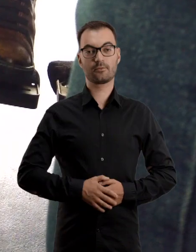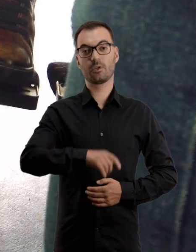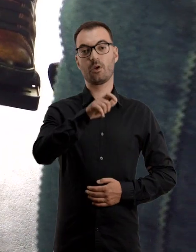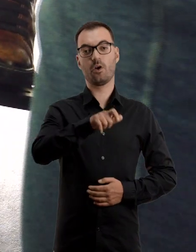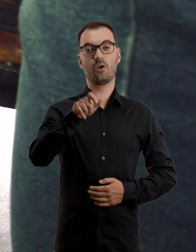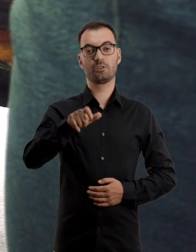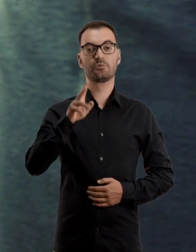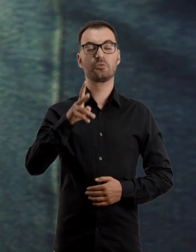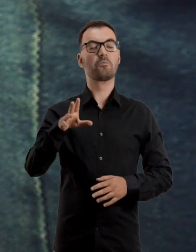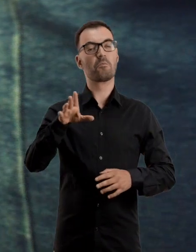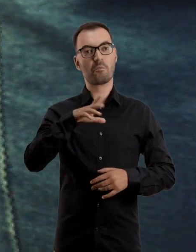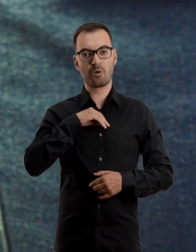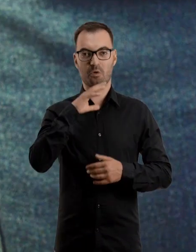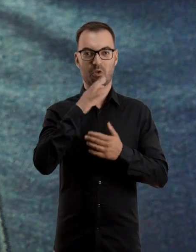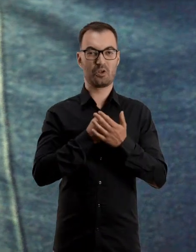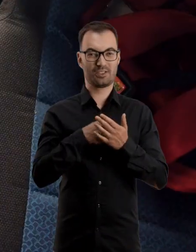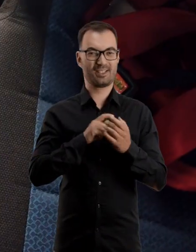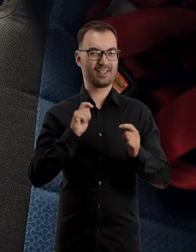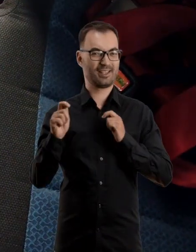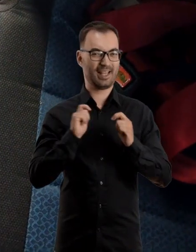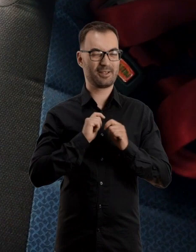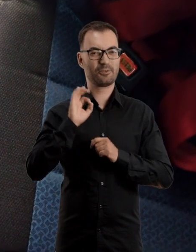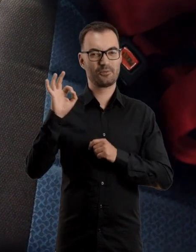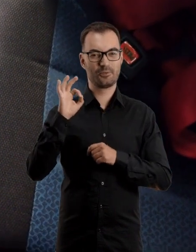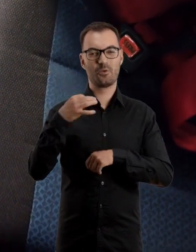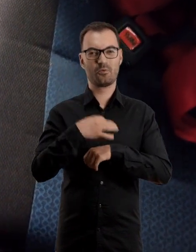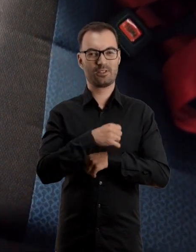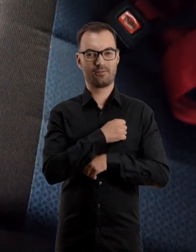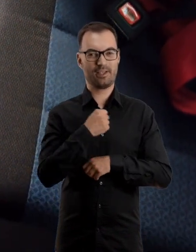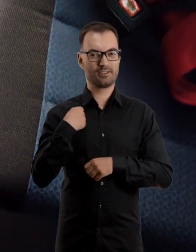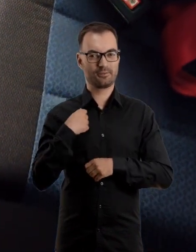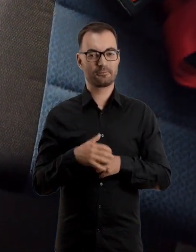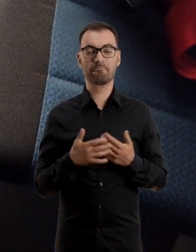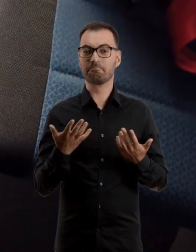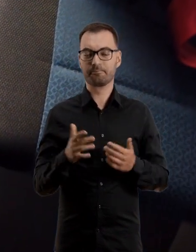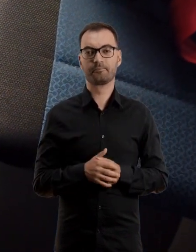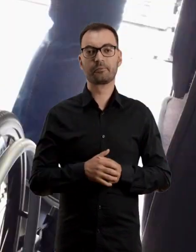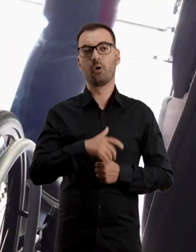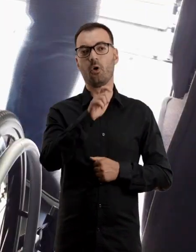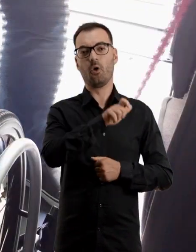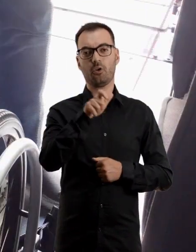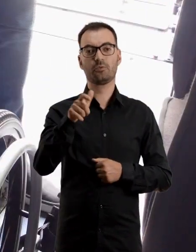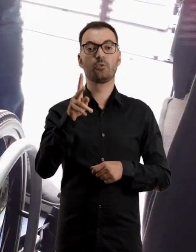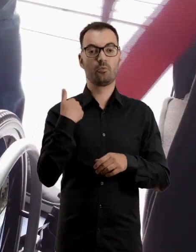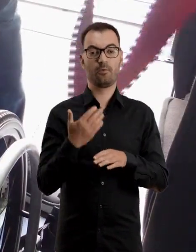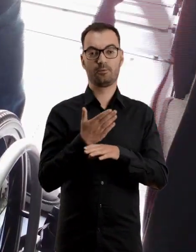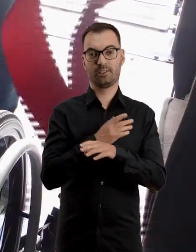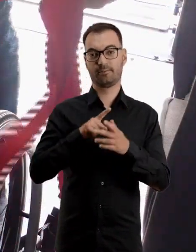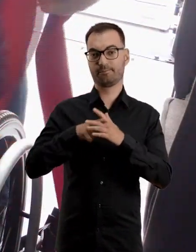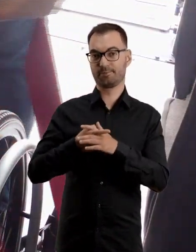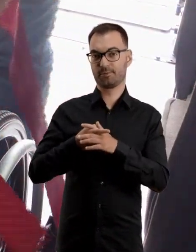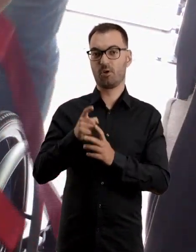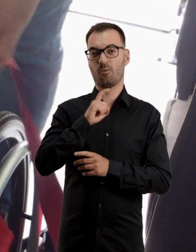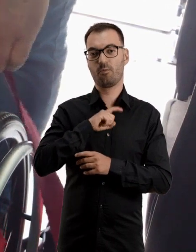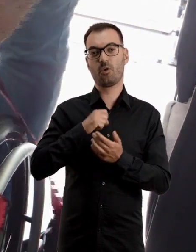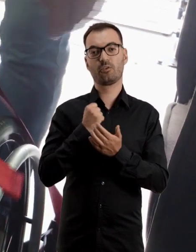Warszawskiego. Uprawnionymi do korzystania z usług transportowych świadczonych przez Uniwersytet Warszawski mogą być osoby zarejestrowane w Biurze